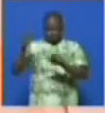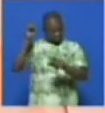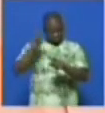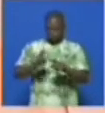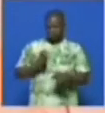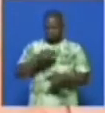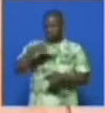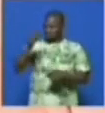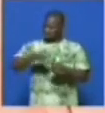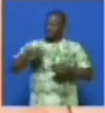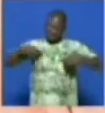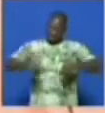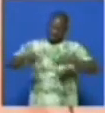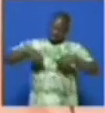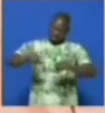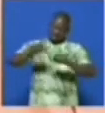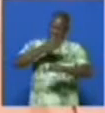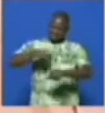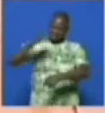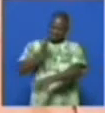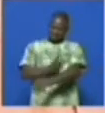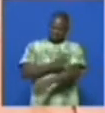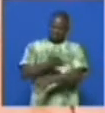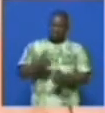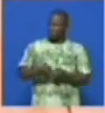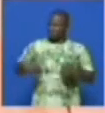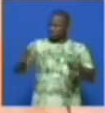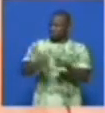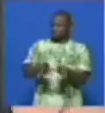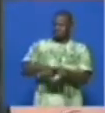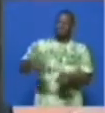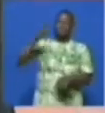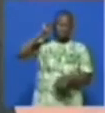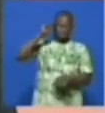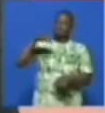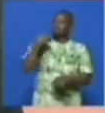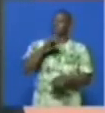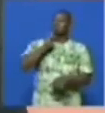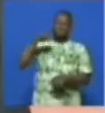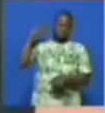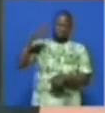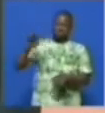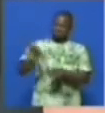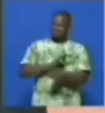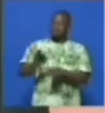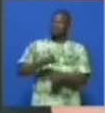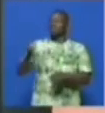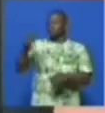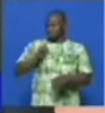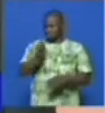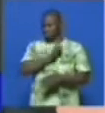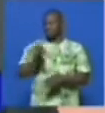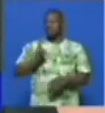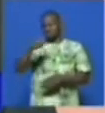continuer à améliorer. Ensuite, les Nigériens qui seront formés ici seront nos ambassadeurs. Grâce à cette collaboration,